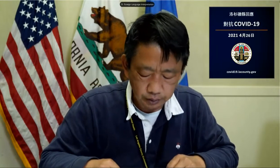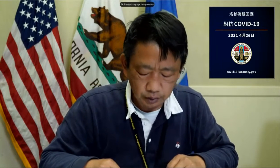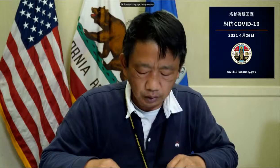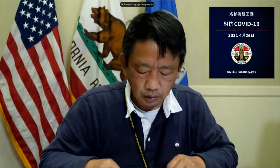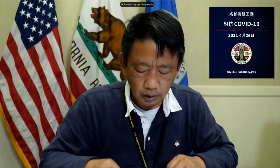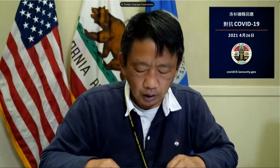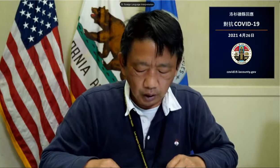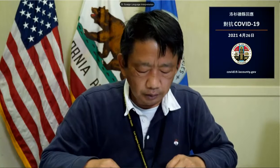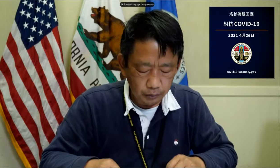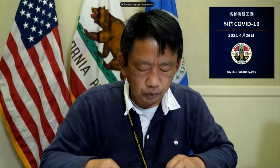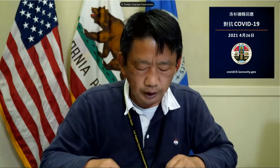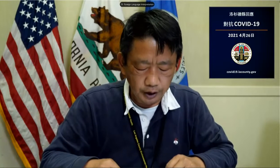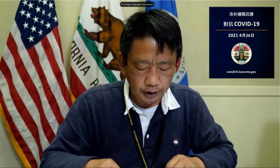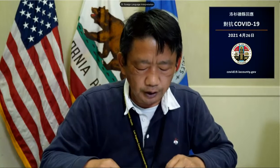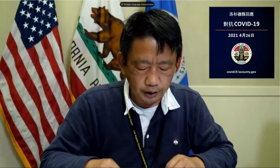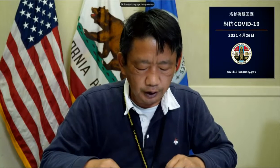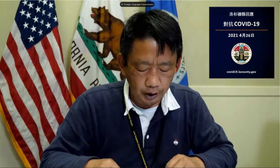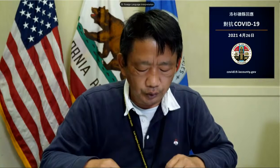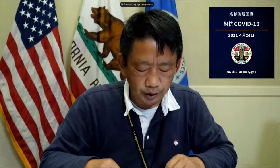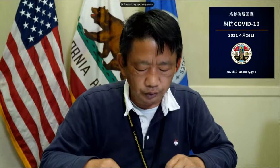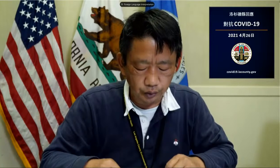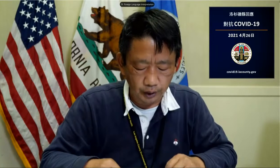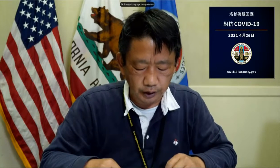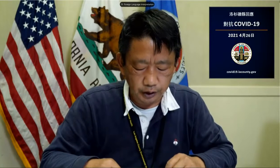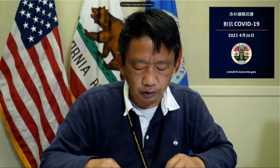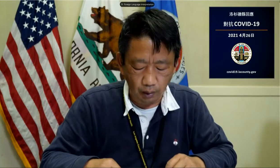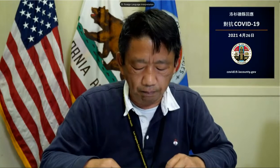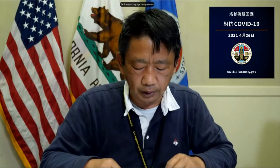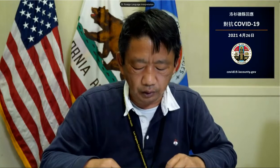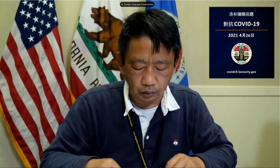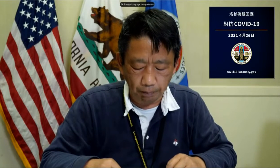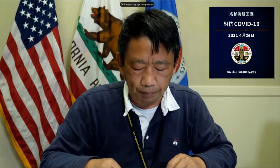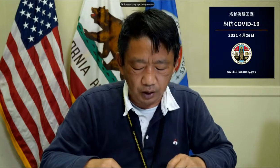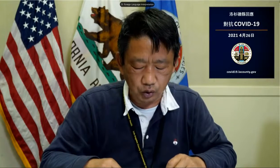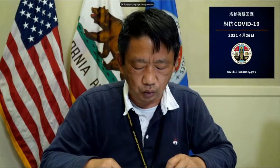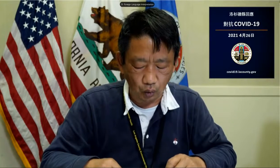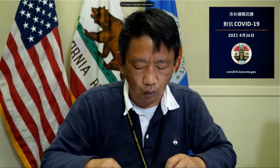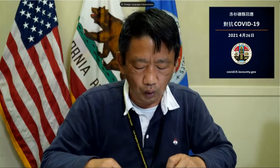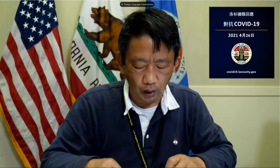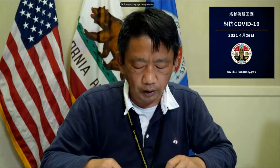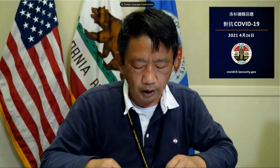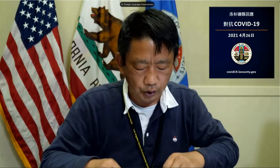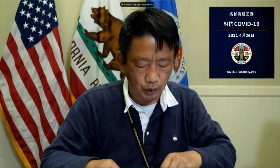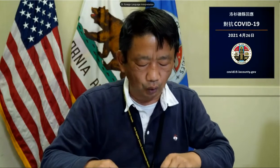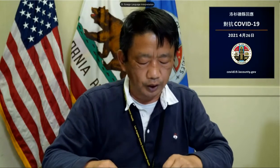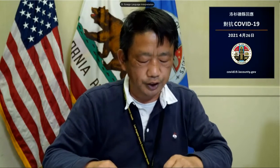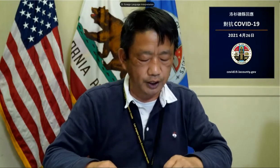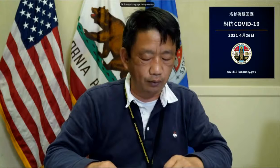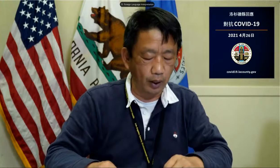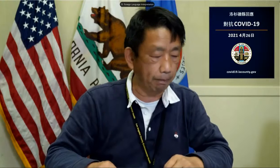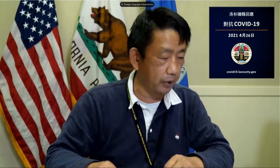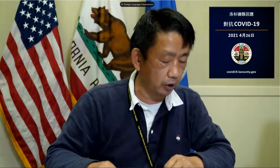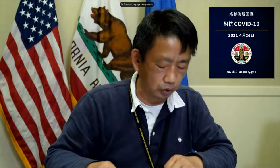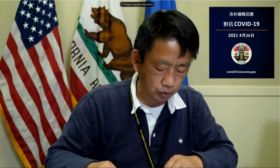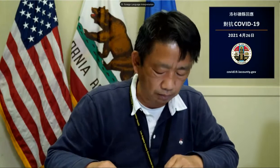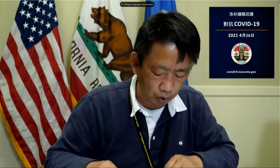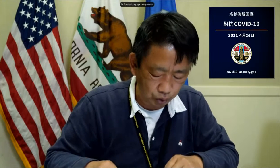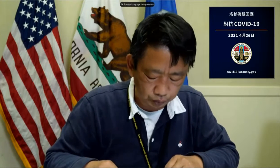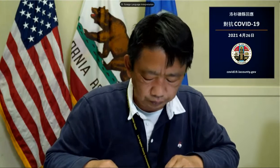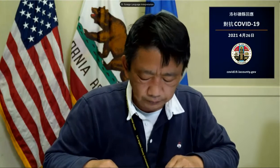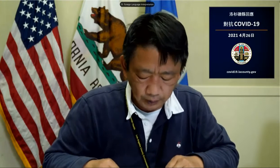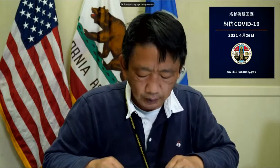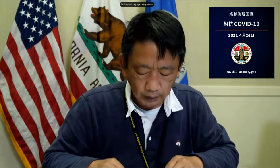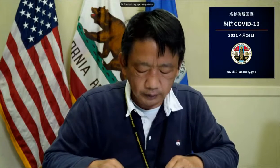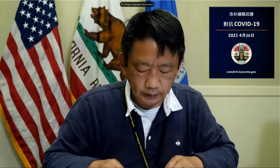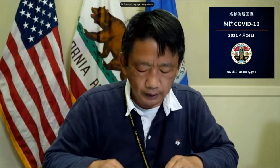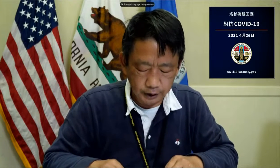径。你们中的一些人也许听说了新冠病毒的变种，或也许会加快病毒的传播速